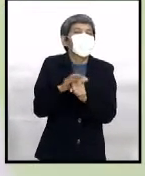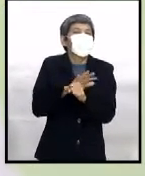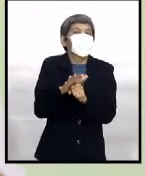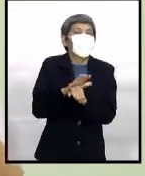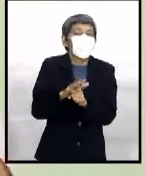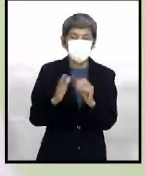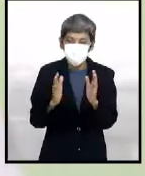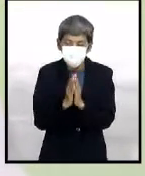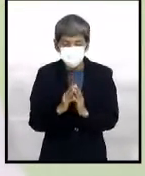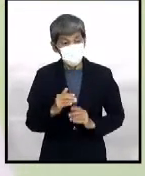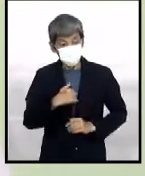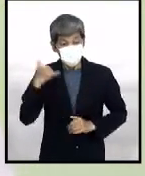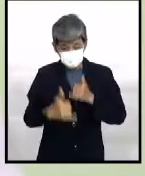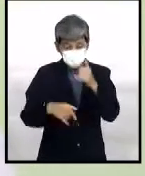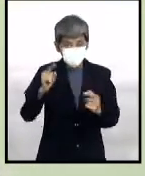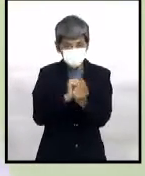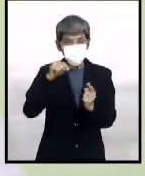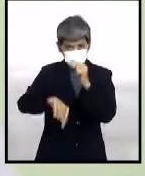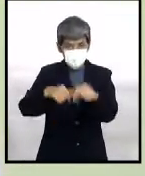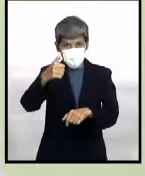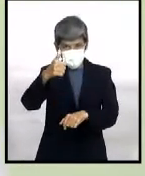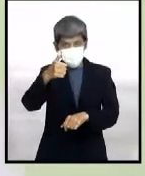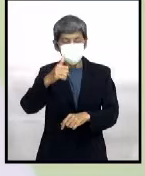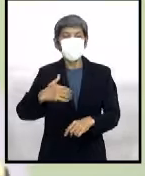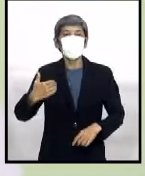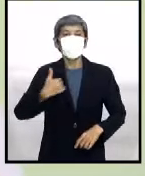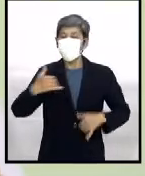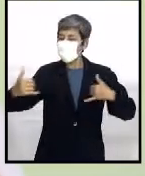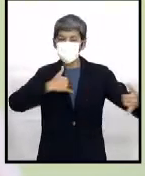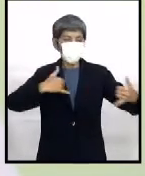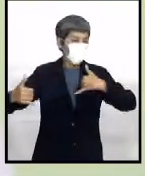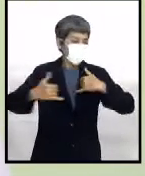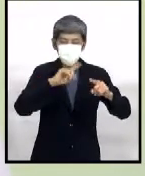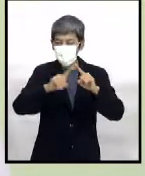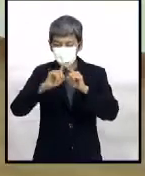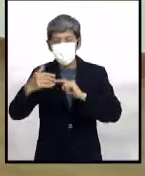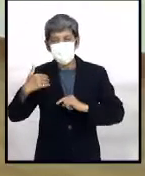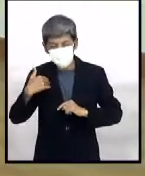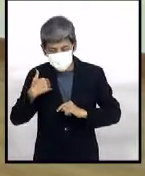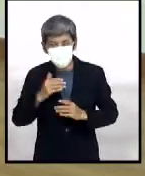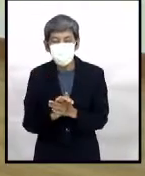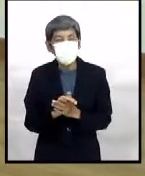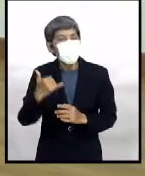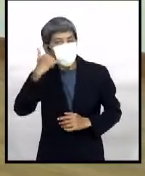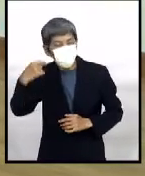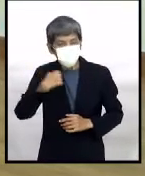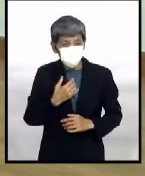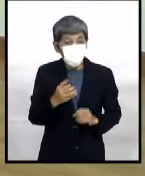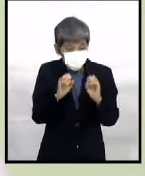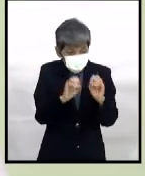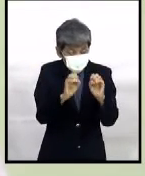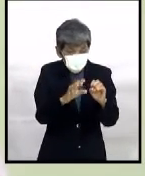ต่เขาเหมือนกับพ่อปากต่อปากกันว่าเอ้ยมาหาคุณนัทมาหาคุณนัทสิอะไรเงี้ยก็เลยมีลูกศิษย์ที่มาทำการพิเศษเยอะแล้วก็จะมีคนติดต่อมาคุณนัทรับ